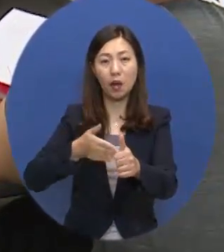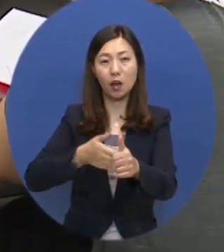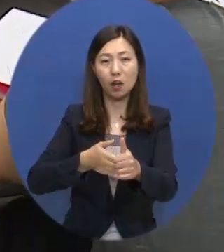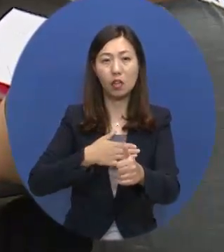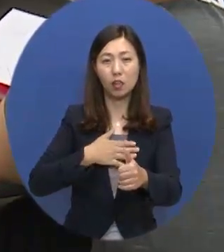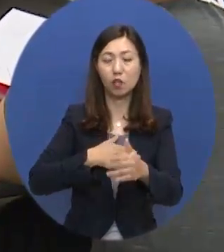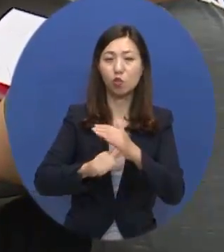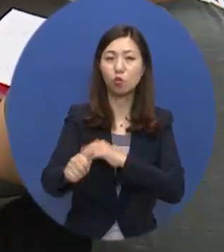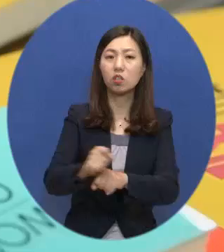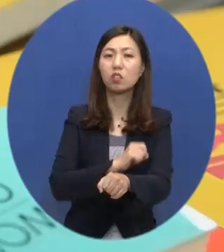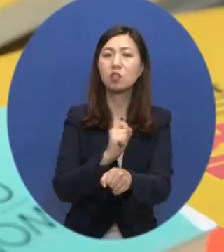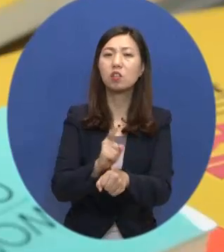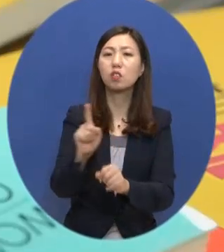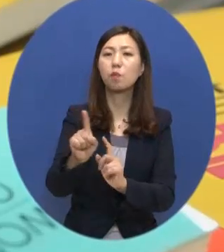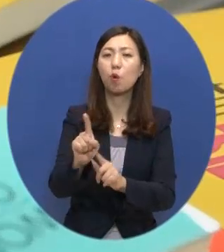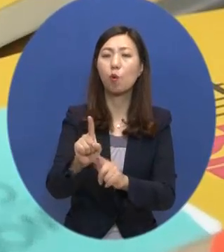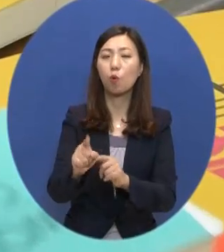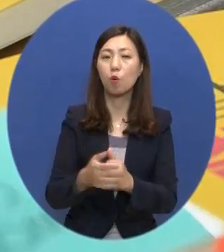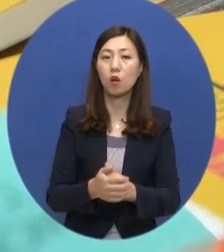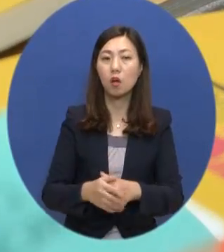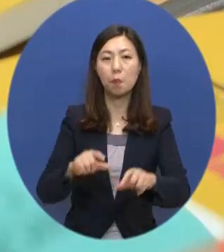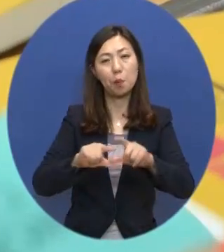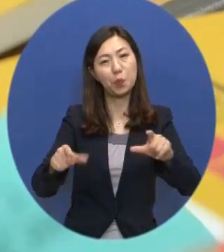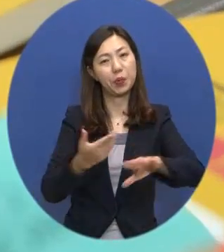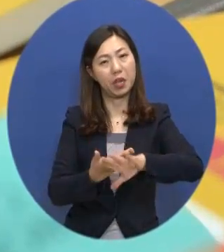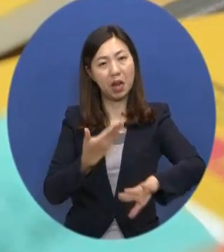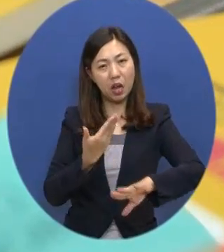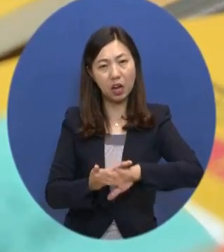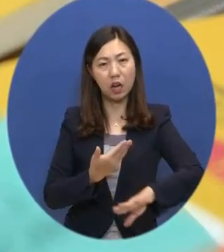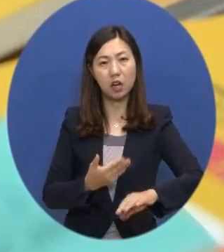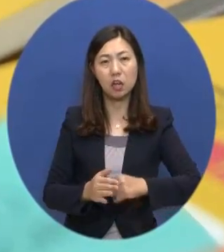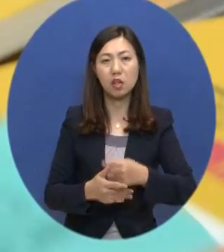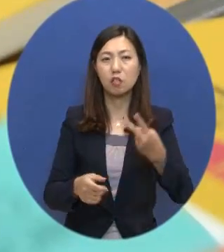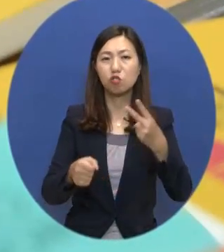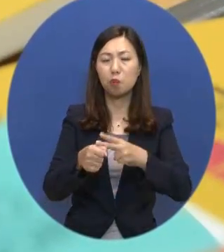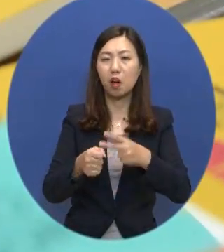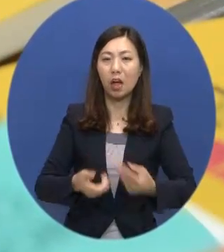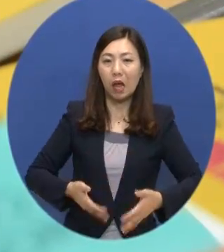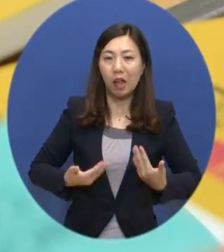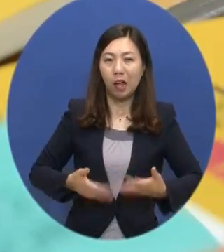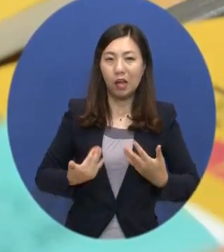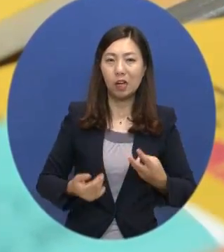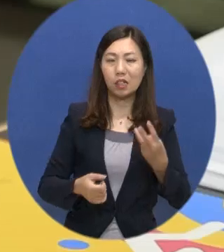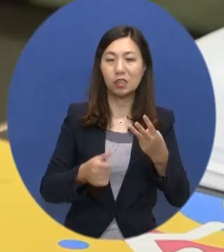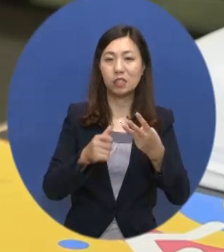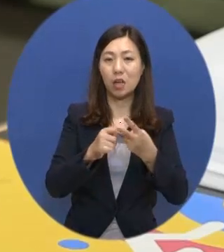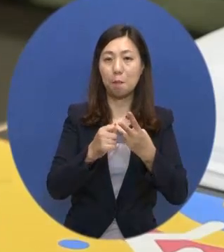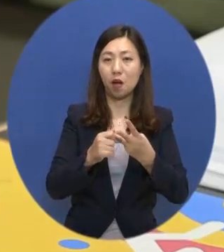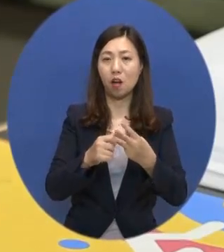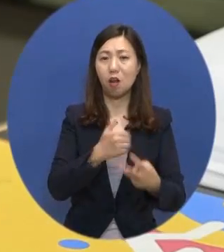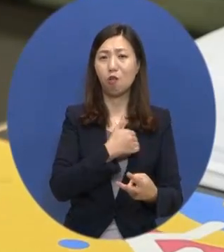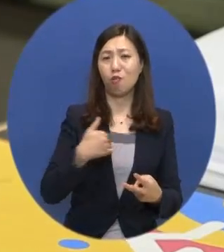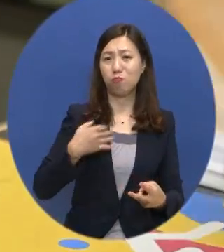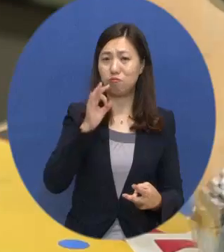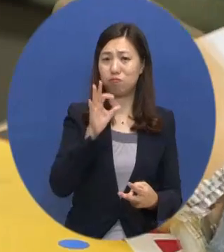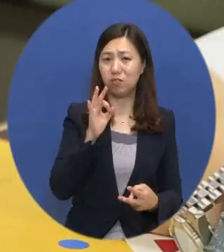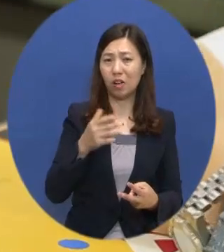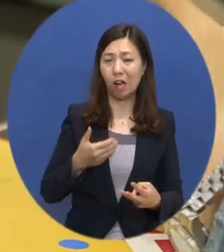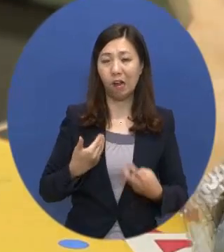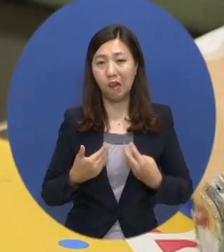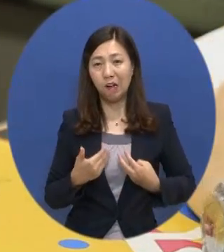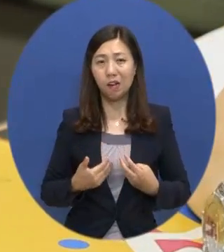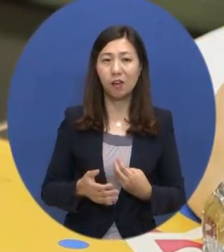특징일까? 1. 평소와 다르다. 2. 서두르다. 서두른다. 3. 여유가 없다.